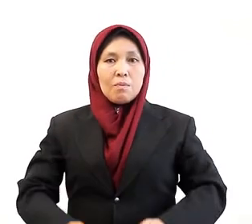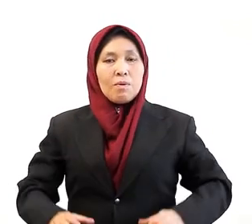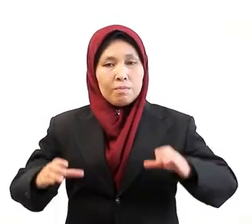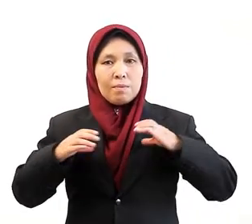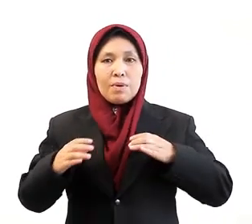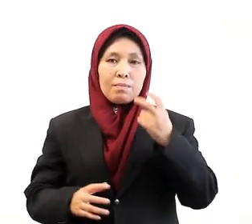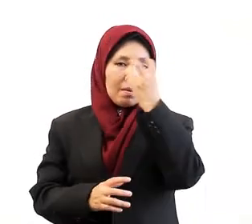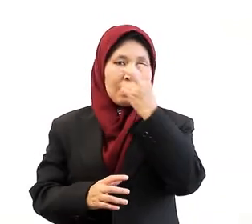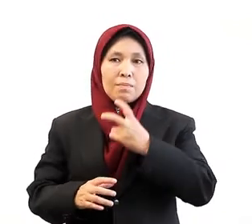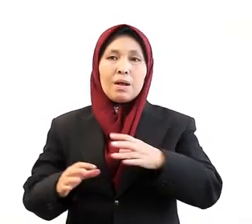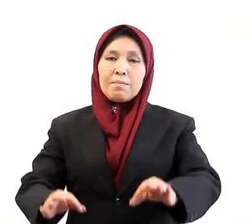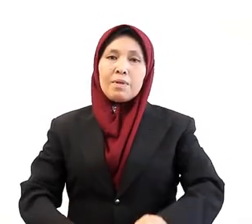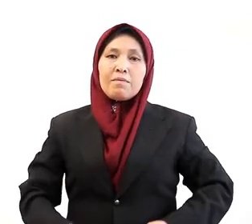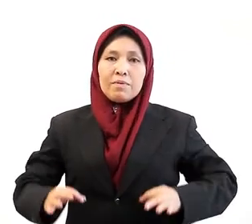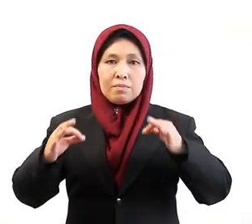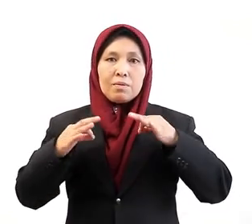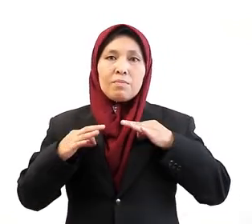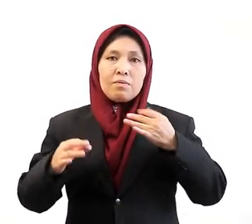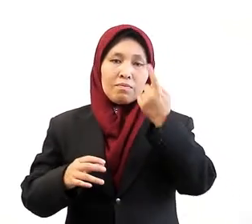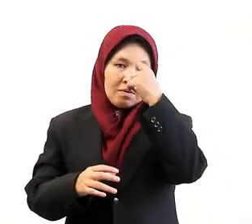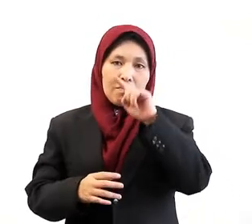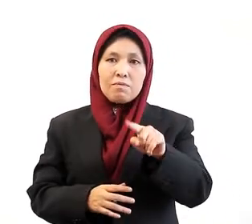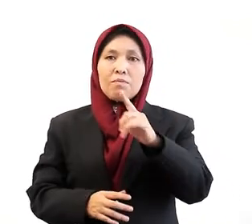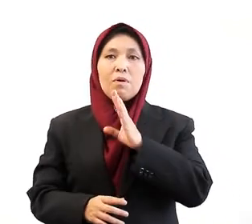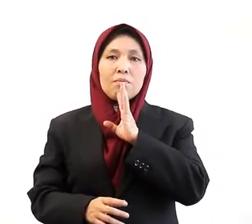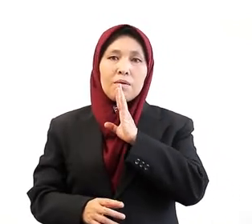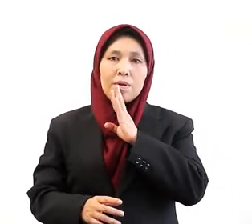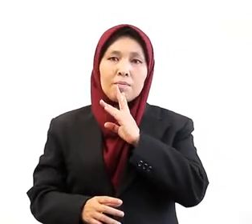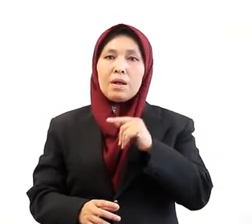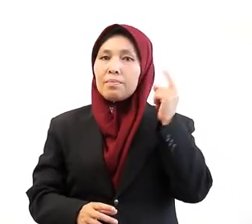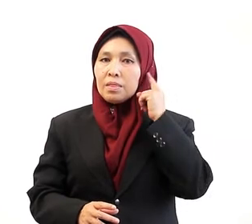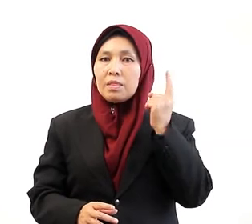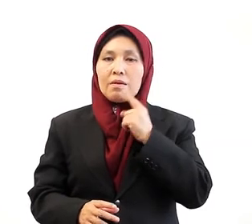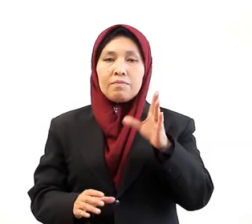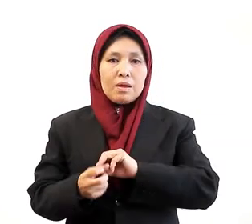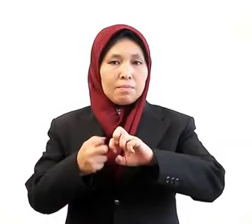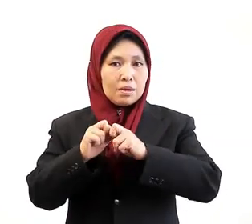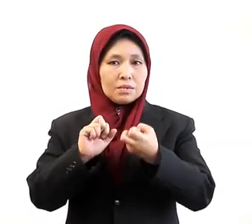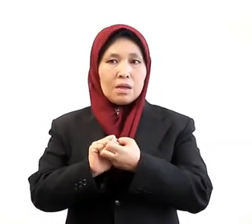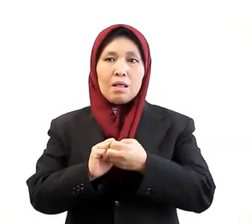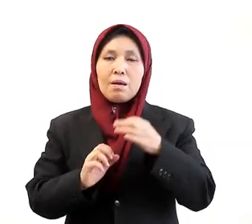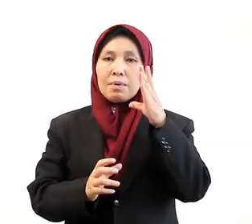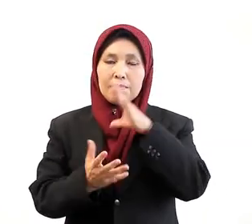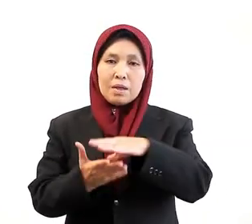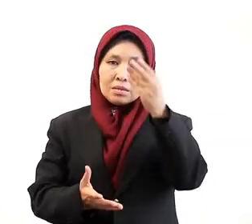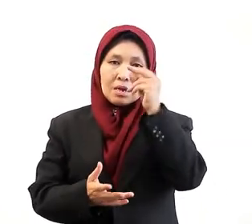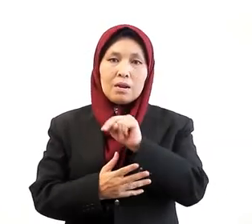upaya pendengaran, hilang upaya percakapan, dan masalah pembelajaran.